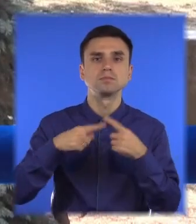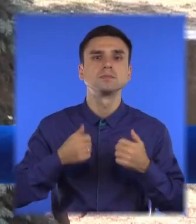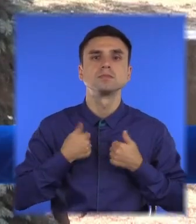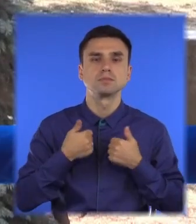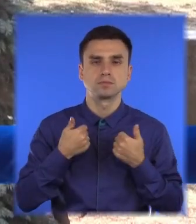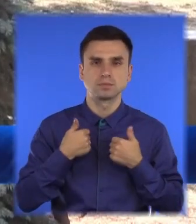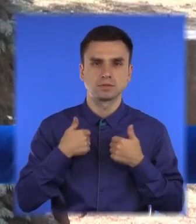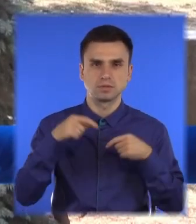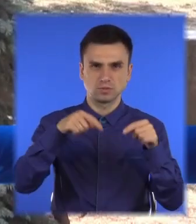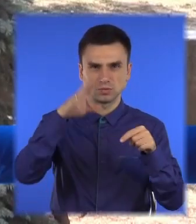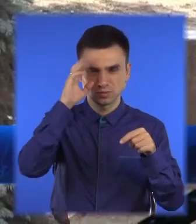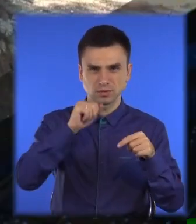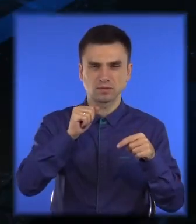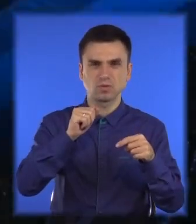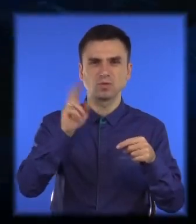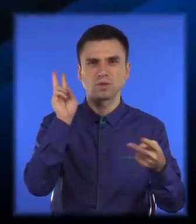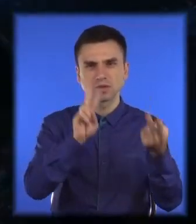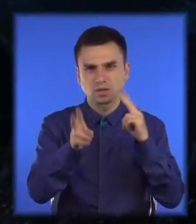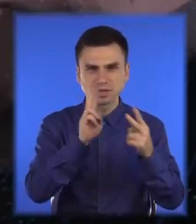транспортну ситуацію в місті Кривий.